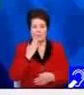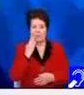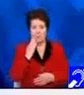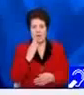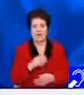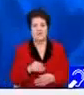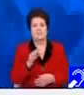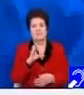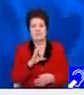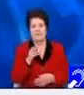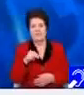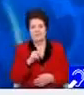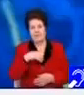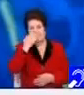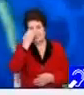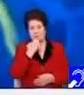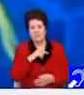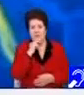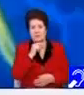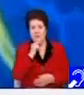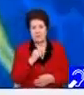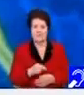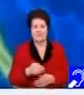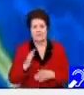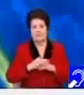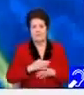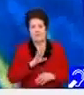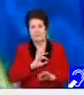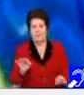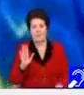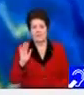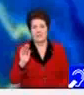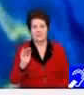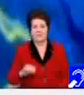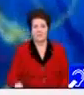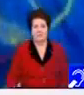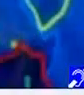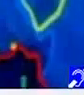București. Eu sunt Stella Dănilă și vă mulțumesc pentru atenție. Vă urez o seară minunată. La revedere!